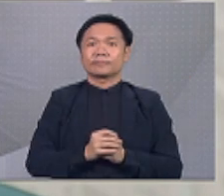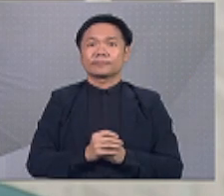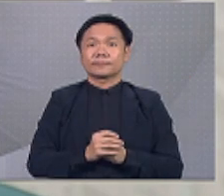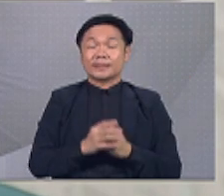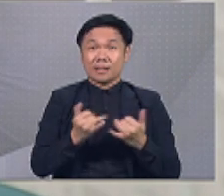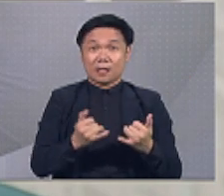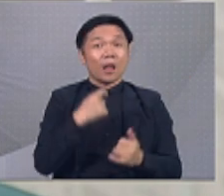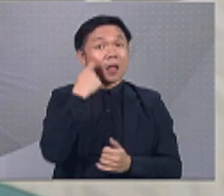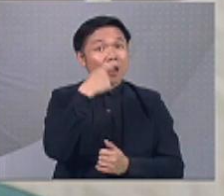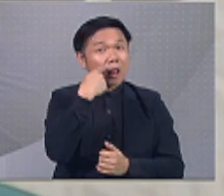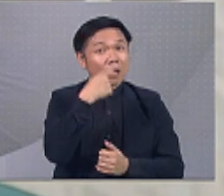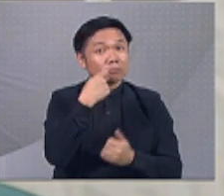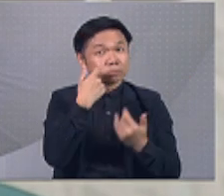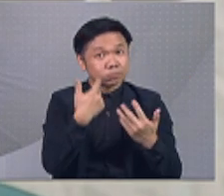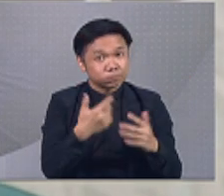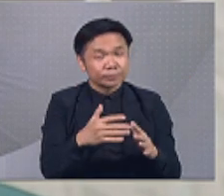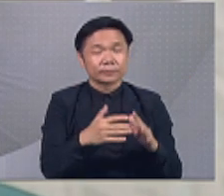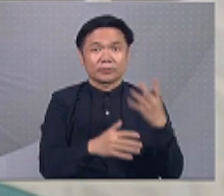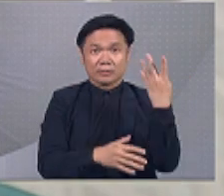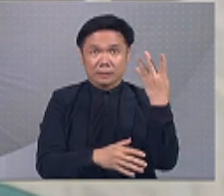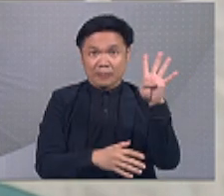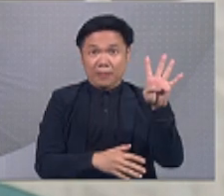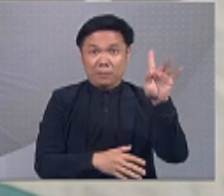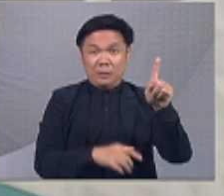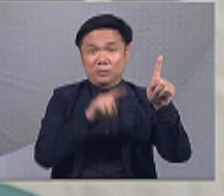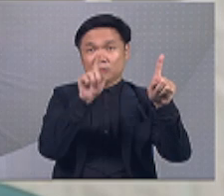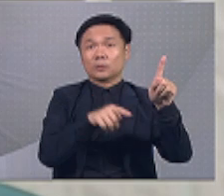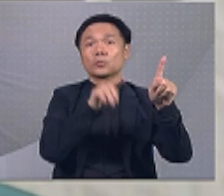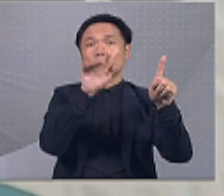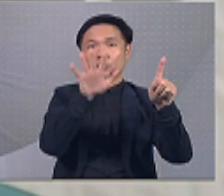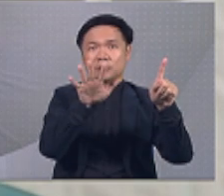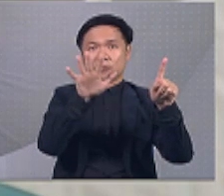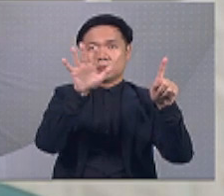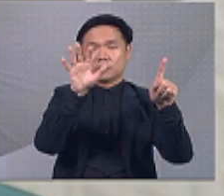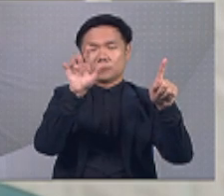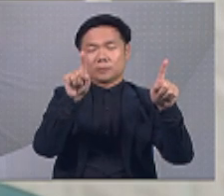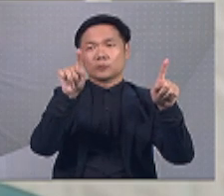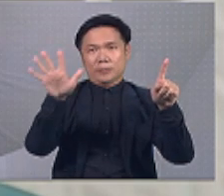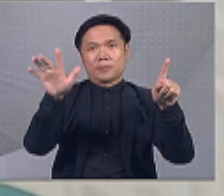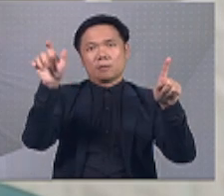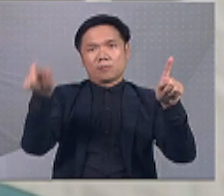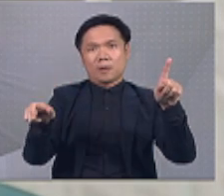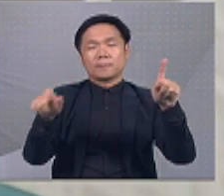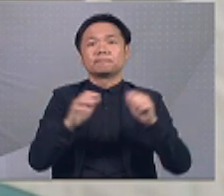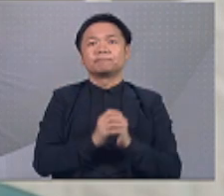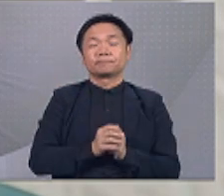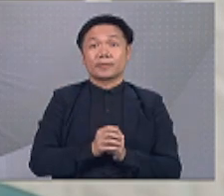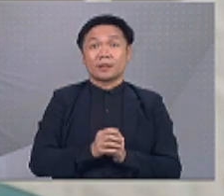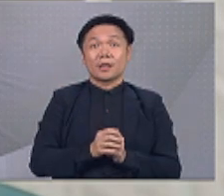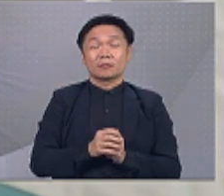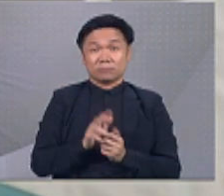sampel yang diambil dan diuji stakat ni lompat belas 40 1515 bilangan Keys